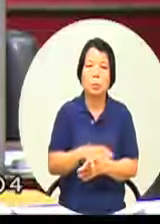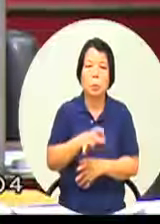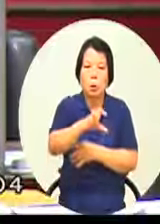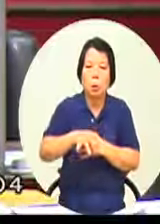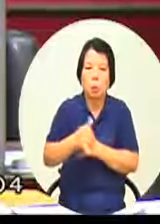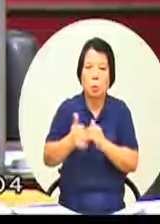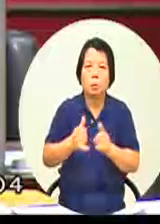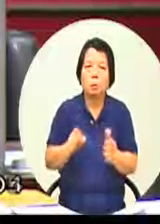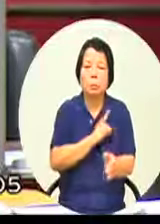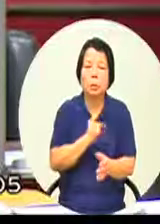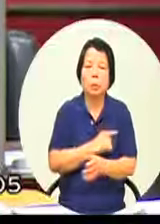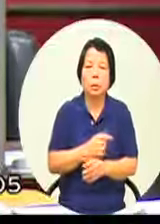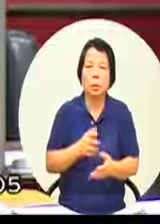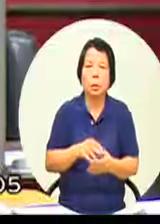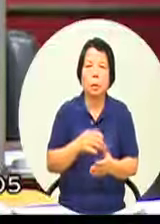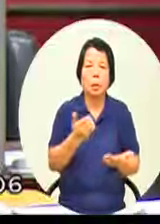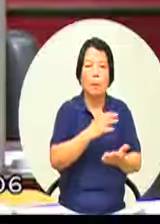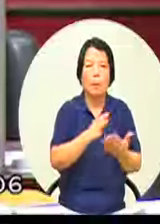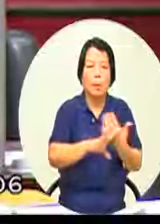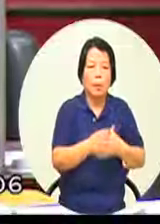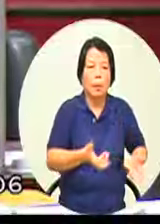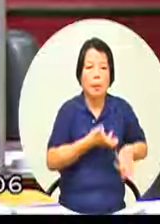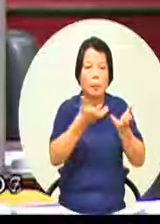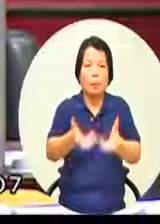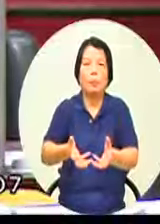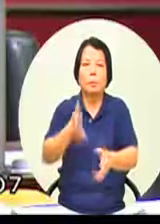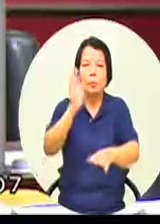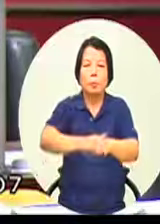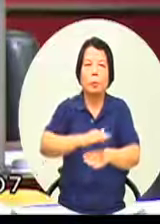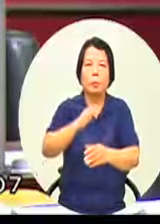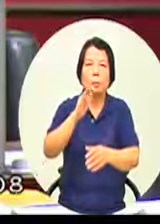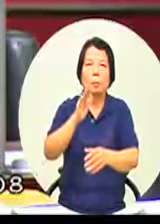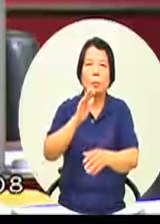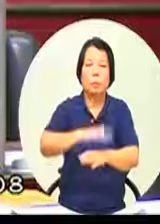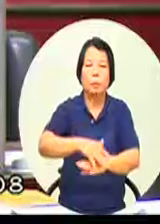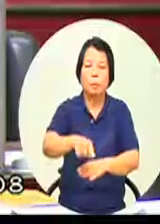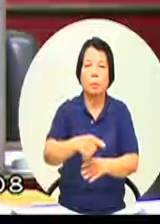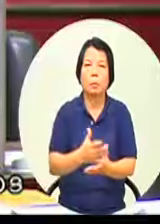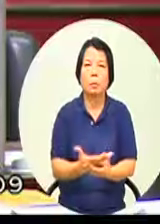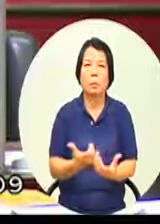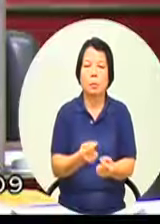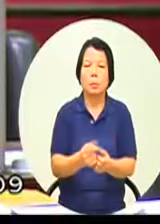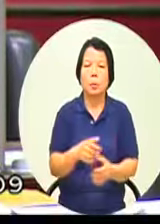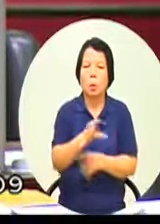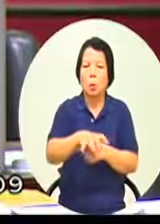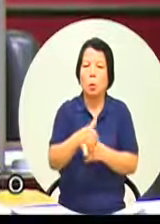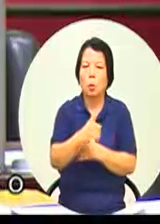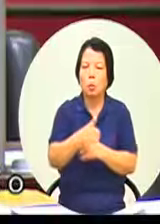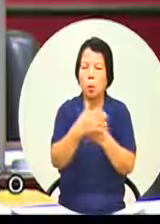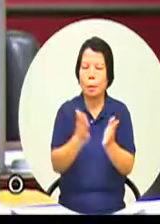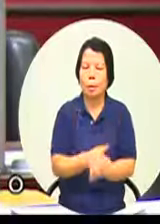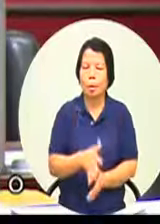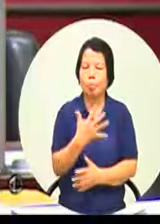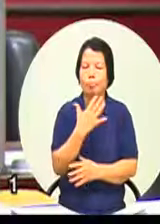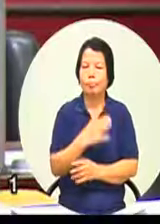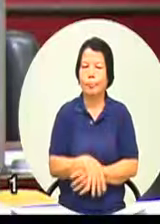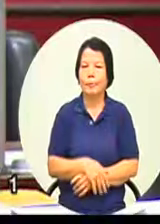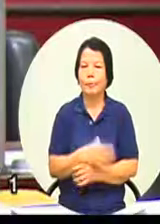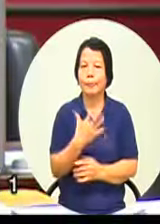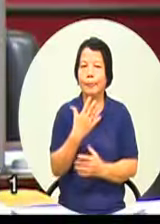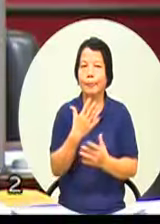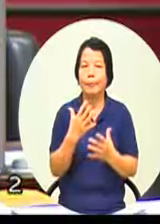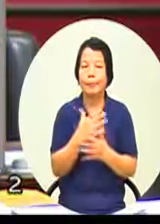聊从别的地方挖了以后搬过去到那边去放的，那无聊到农民会无聊到这种程度吗？不可能的